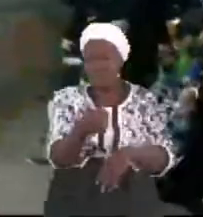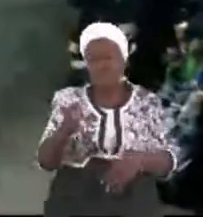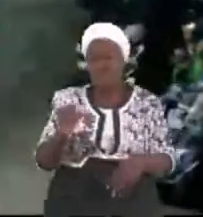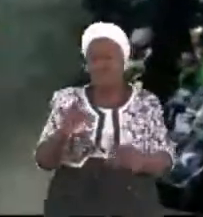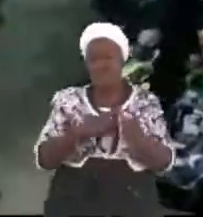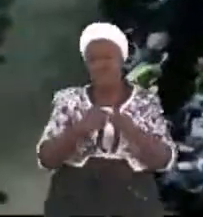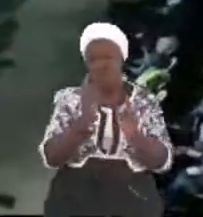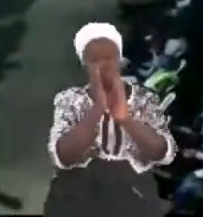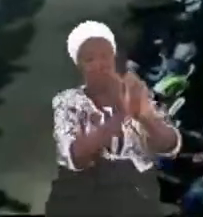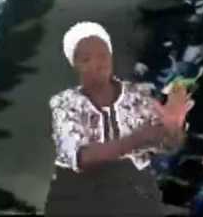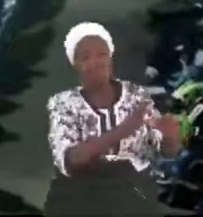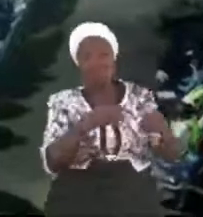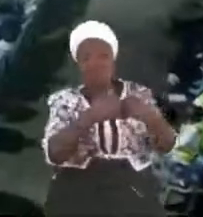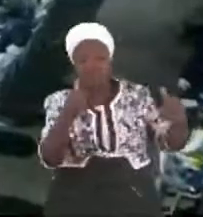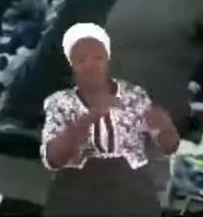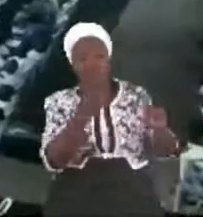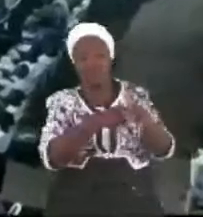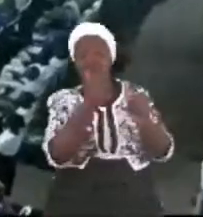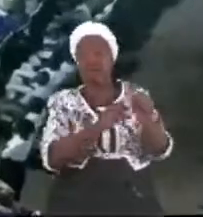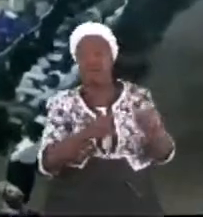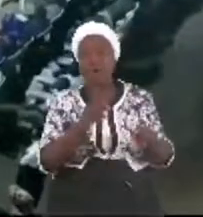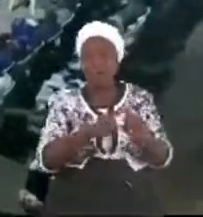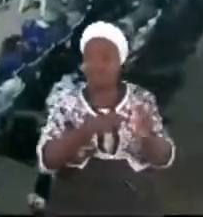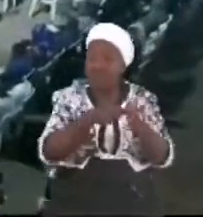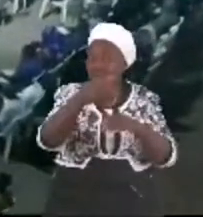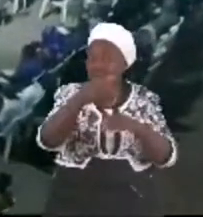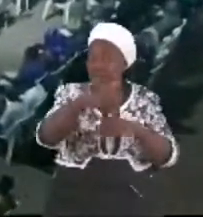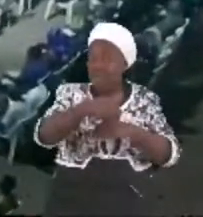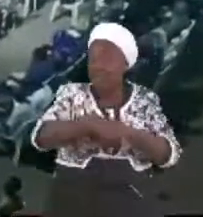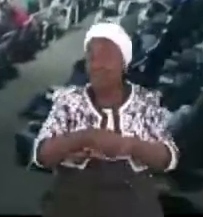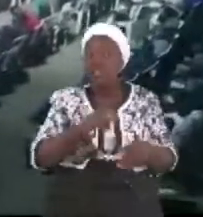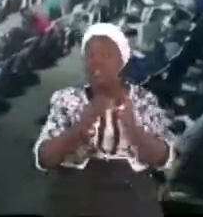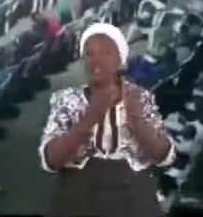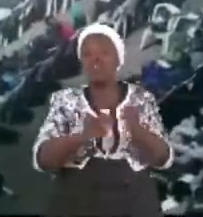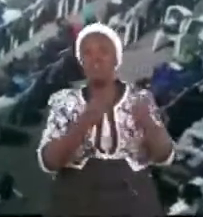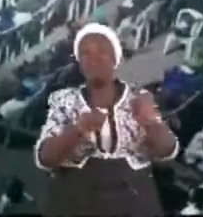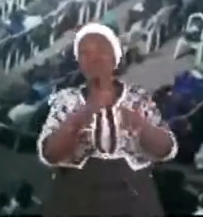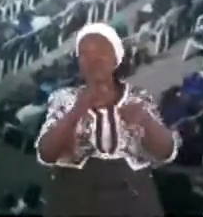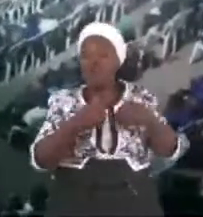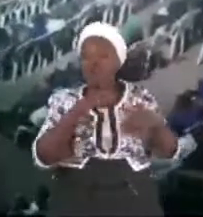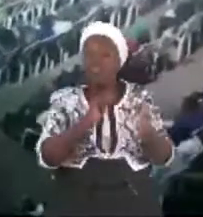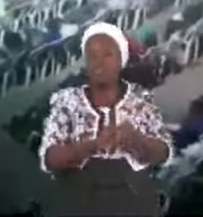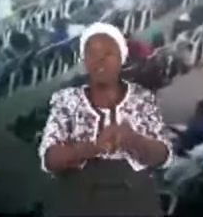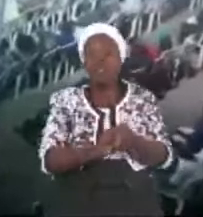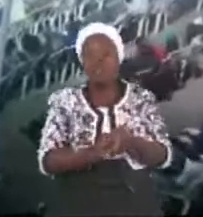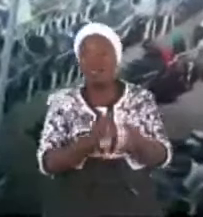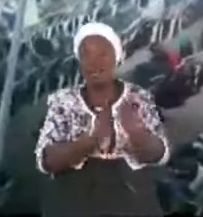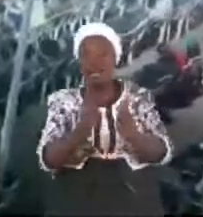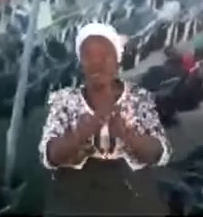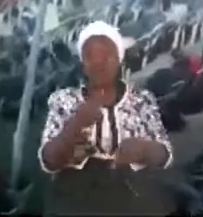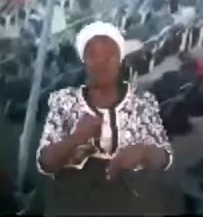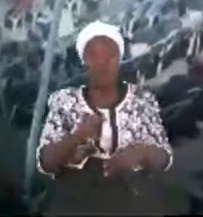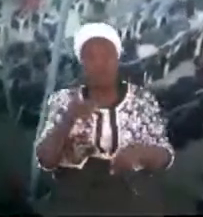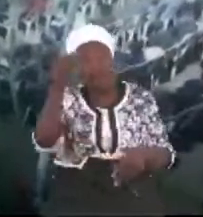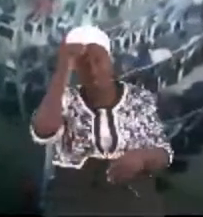d'autres personnes. Alors là où tu es ce soir, même si tu as une maladie contagieuse qui peut facilement se répandre, et